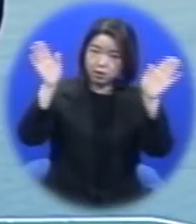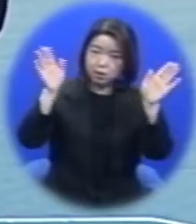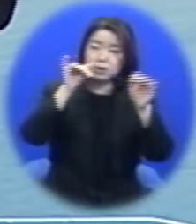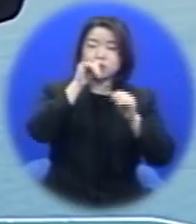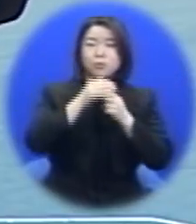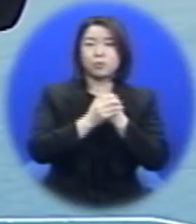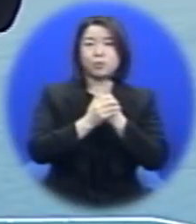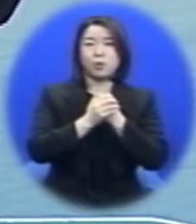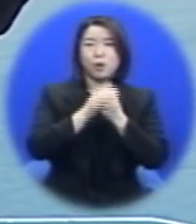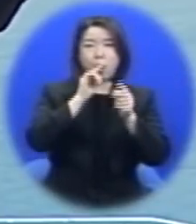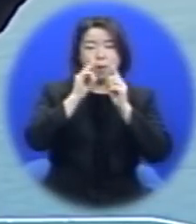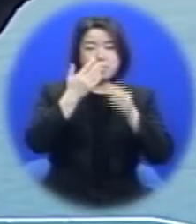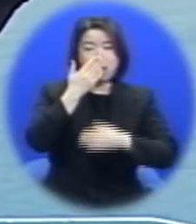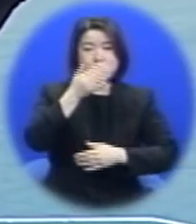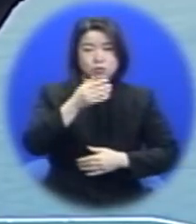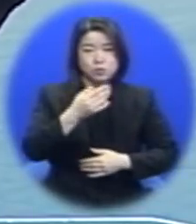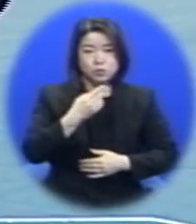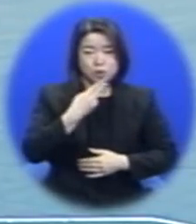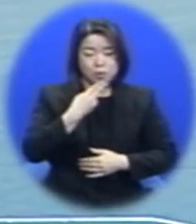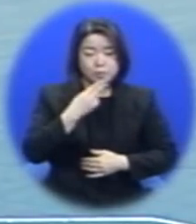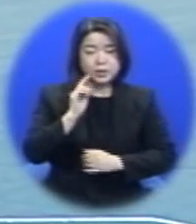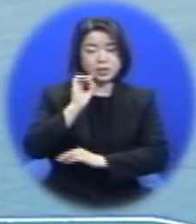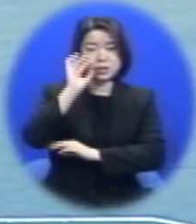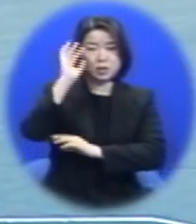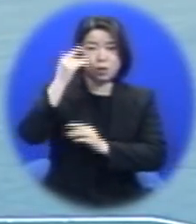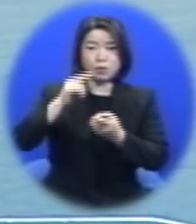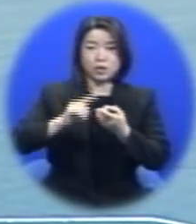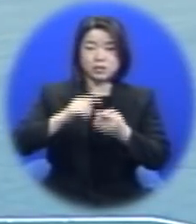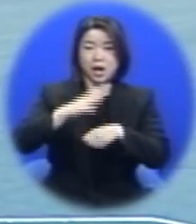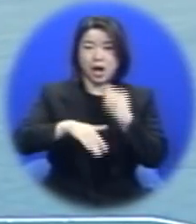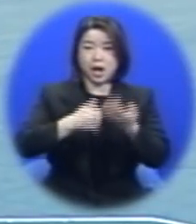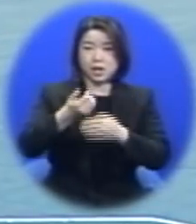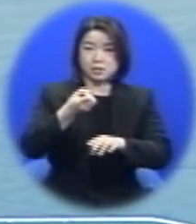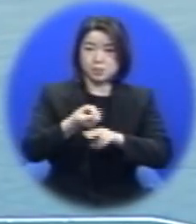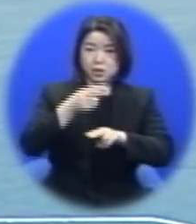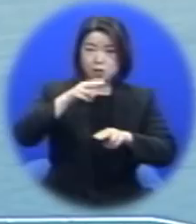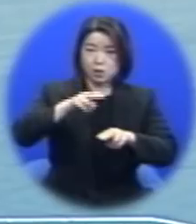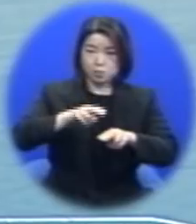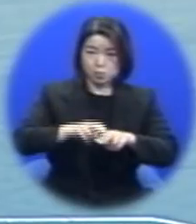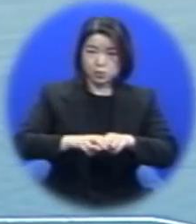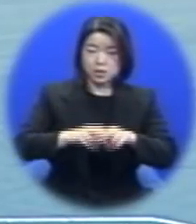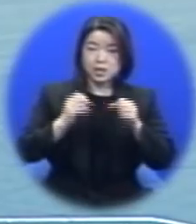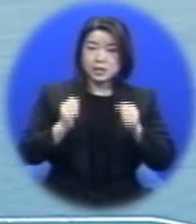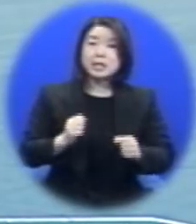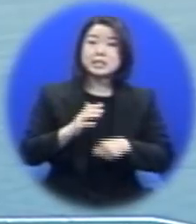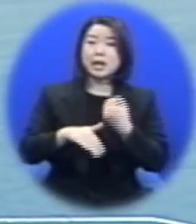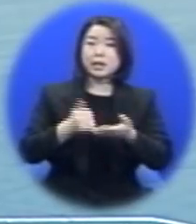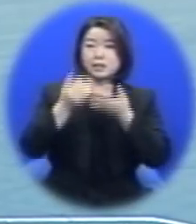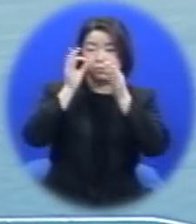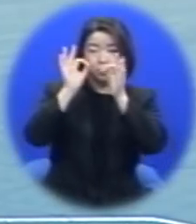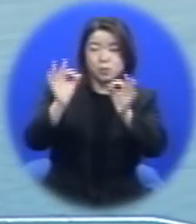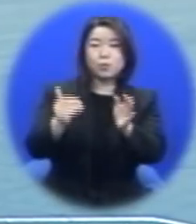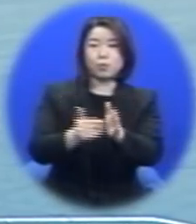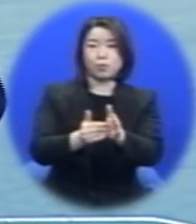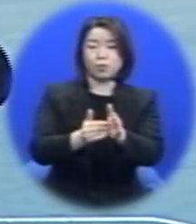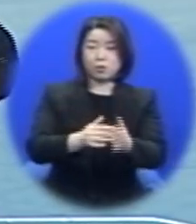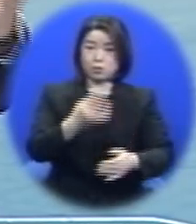없는 영광스러운 하나님의 보좌와 그 위에 앉으신 하나님을 보았습니다. 그리고